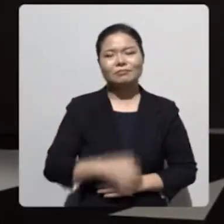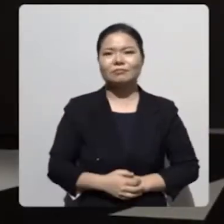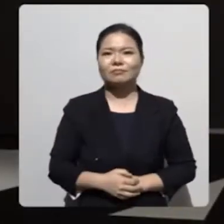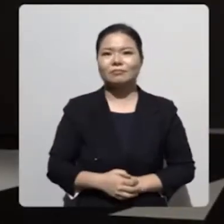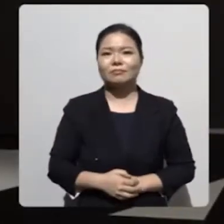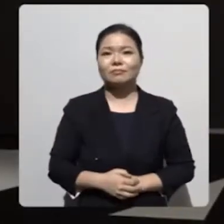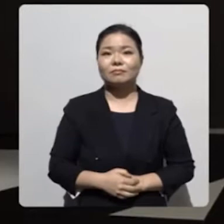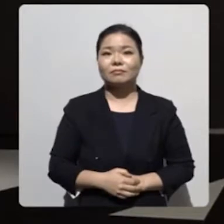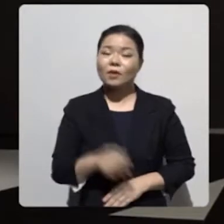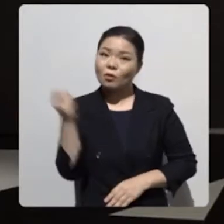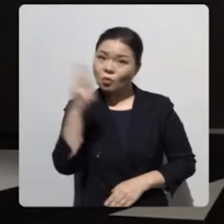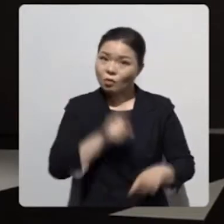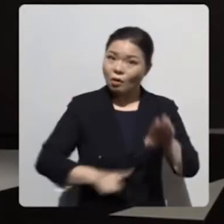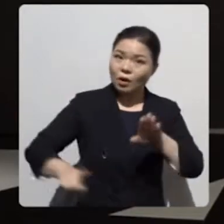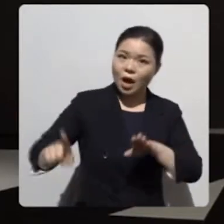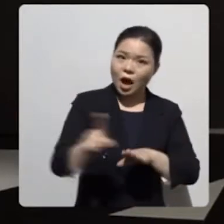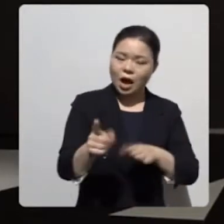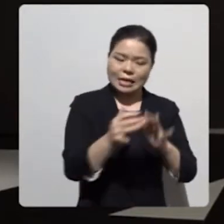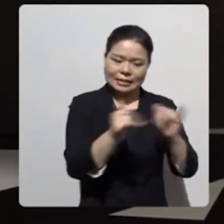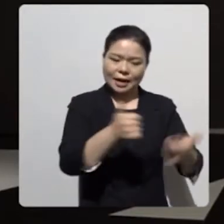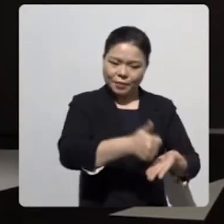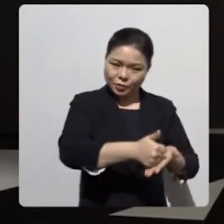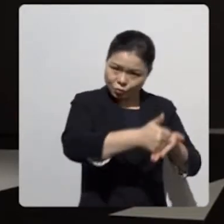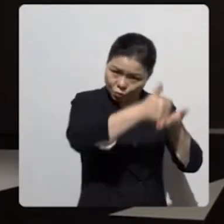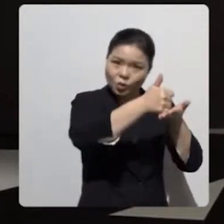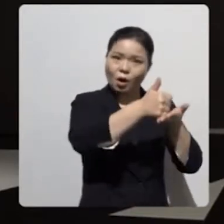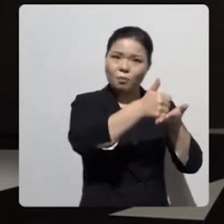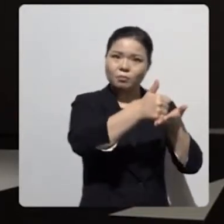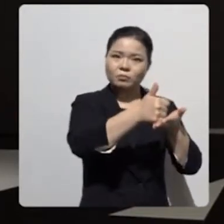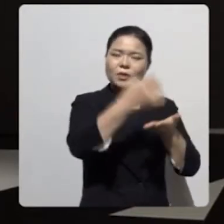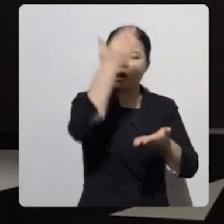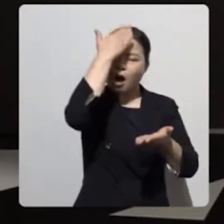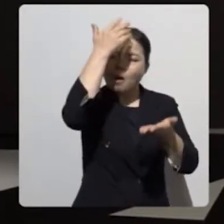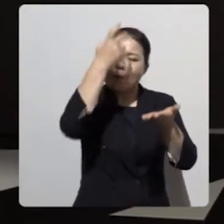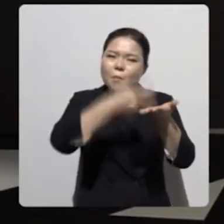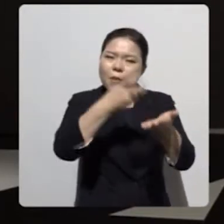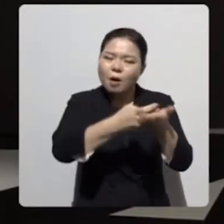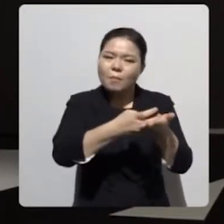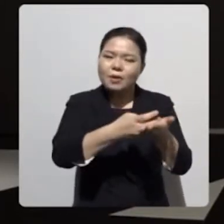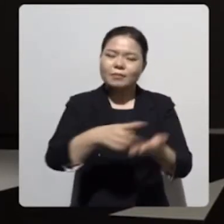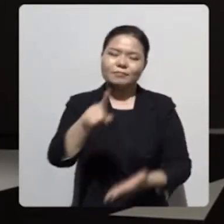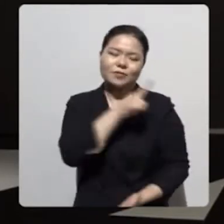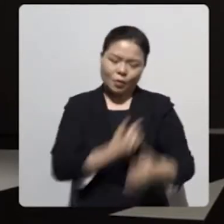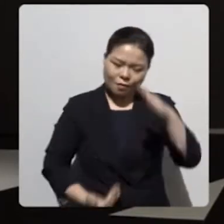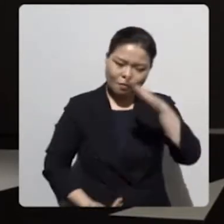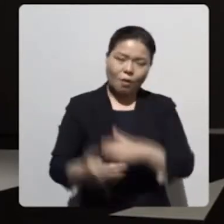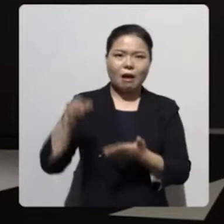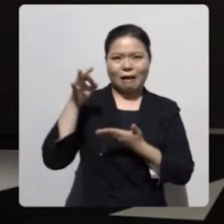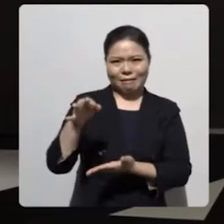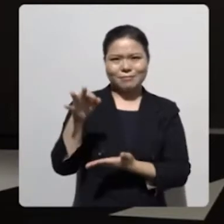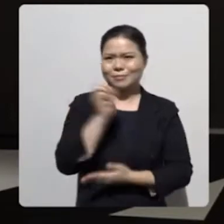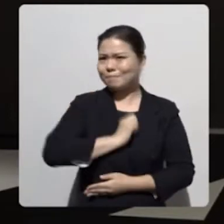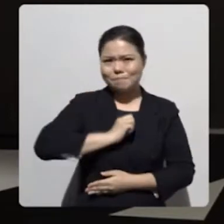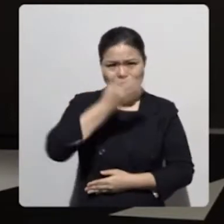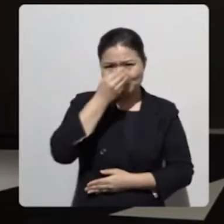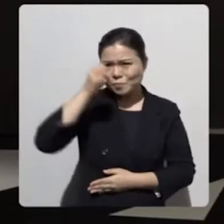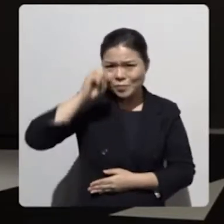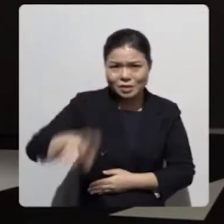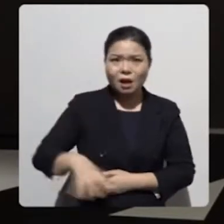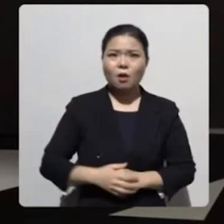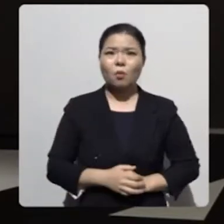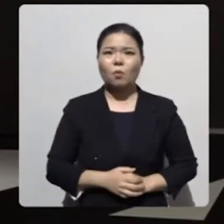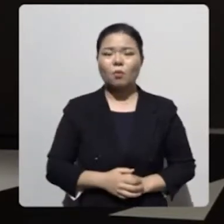나아가 인간의 존엄성이라는 헌법 최고의 가치를 망각하고 우리 국민들을